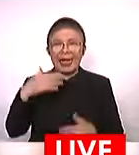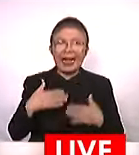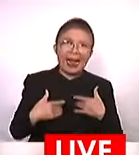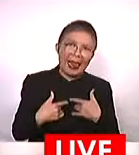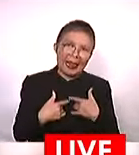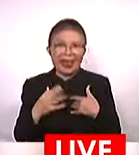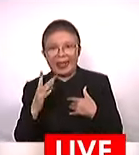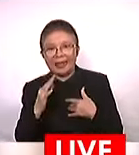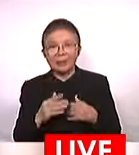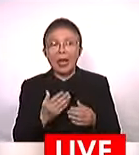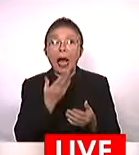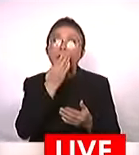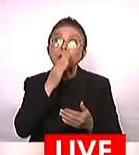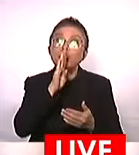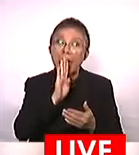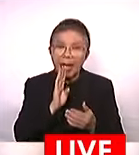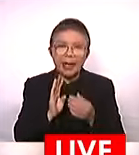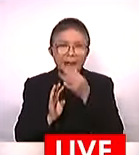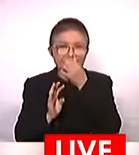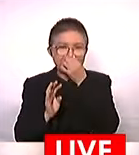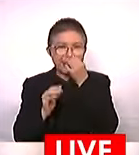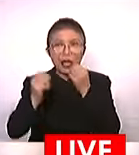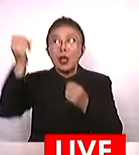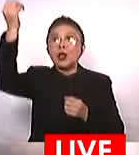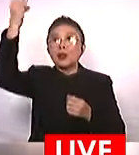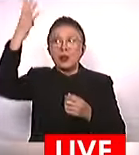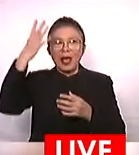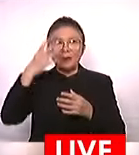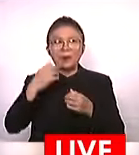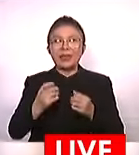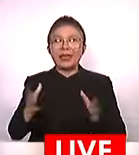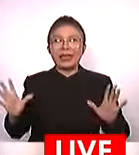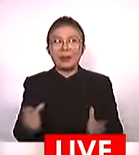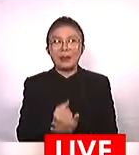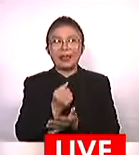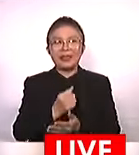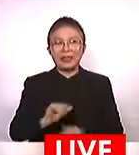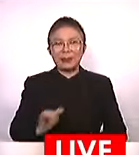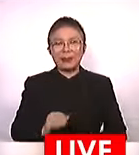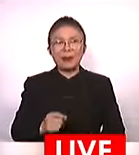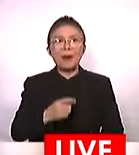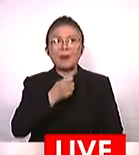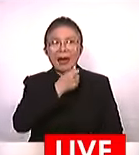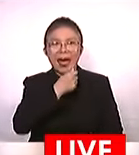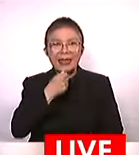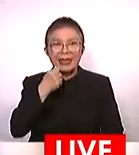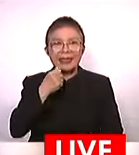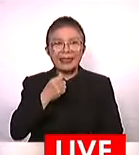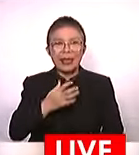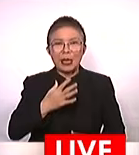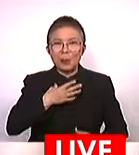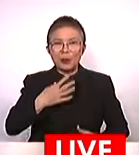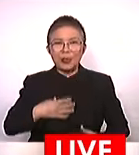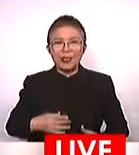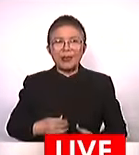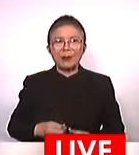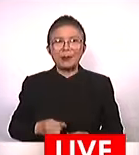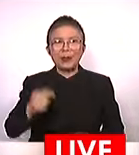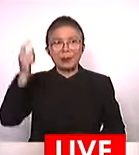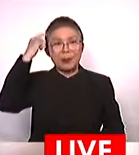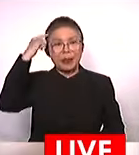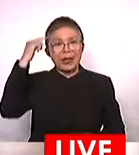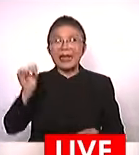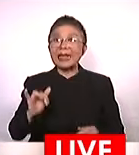lalai Alhamdulillah gusti Allah memberi kesempatan saya untuk bersama-sama Mas Anis yang memiliki